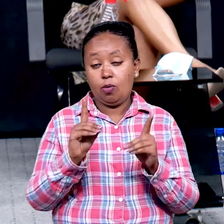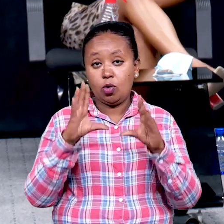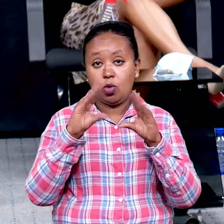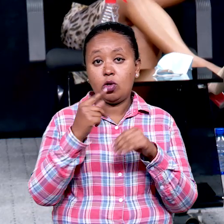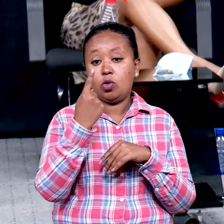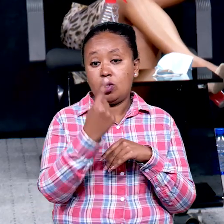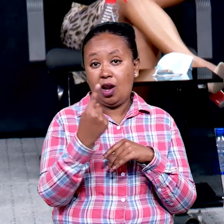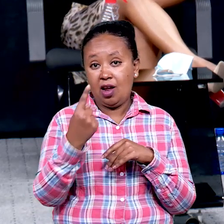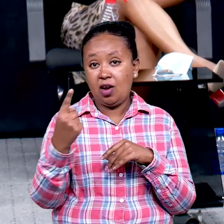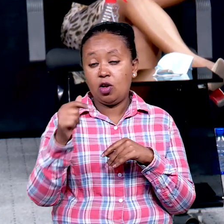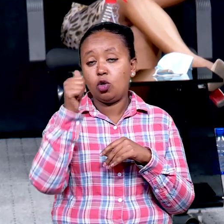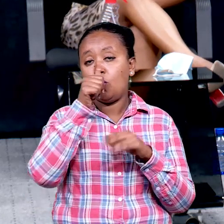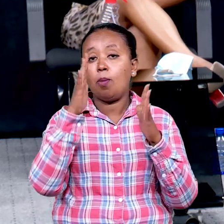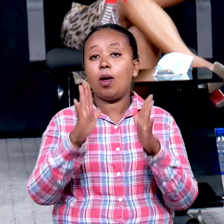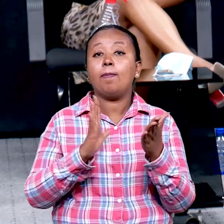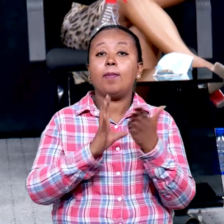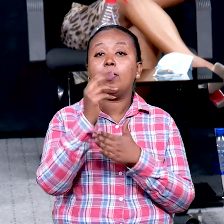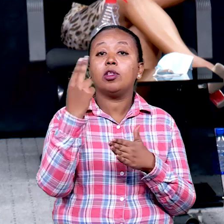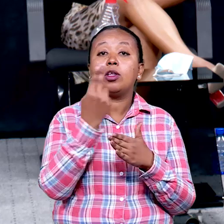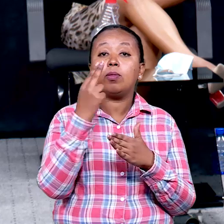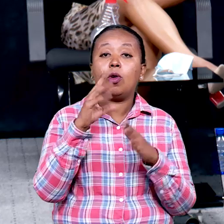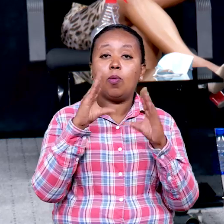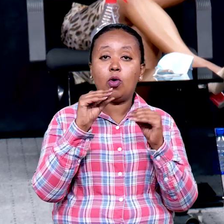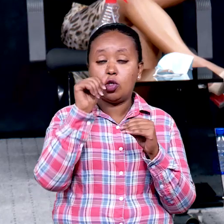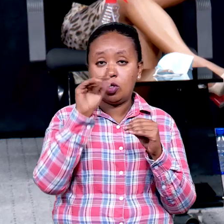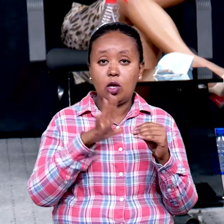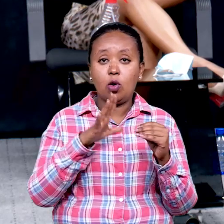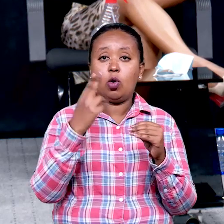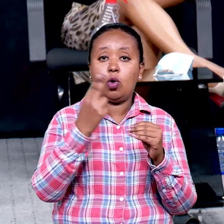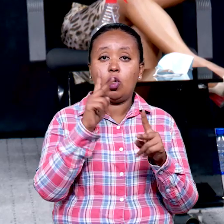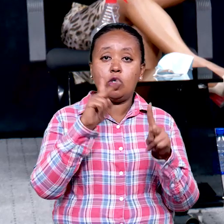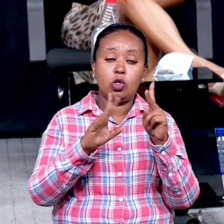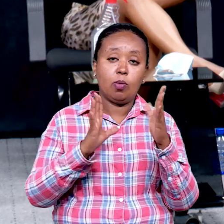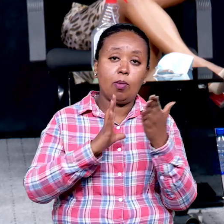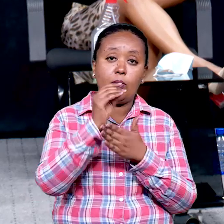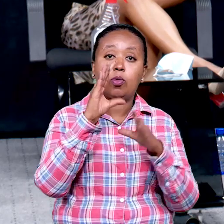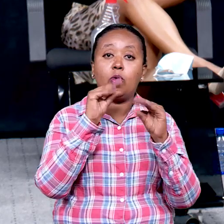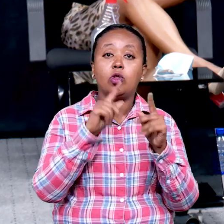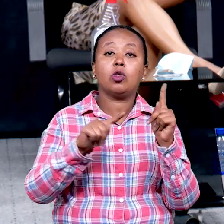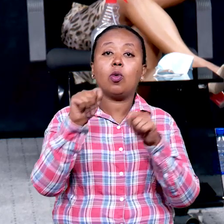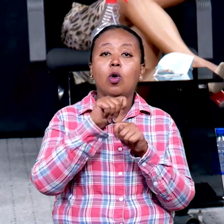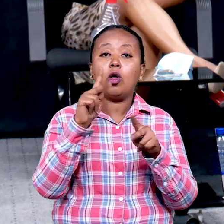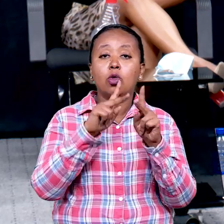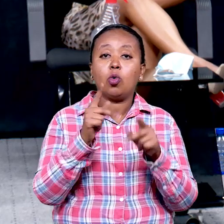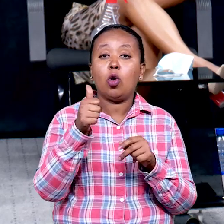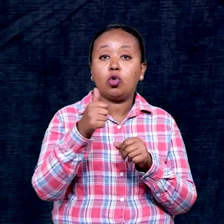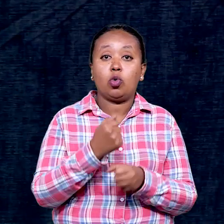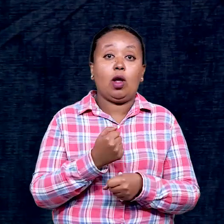ስናወራ ስለ እያንዳንዱ ኢትዮጵያዊ መብት ጥቅም ነው የምናወራው። ስለ ህዝቡ ጥቅም፣ ስለ ህዝቡ መብት የምናወራ ተቋማትን ህዝቡ